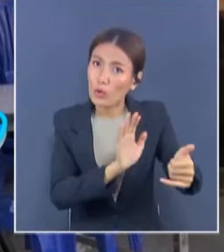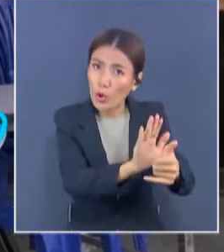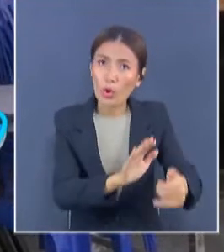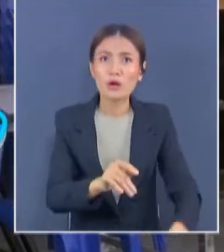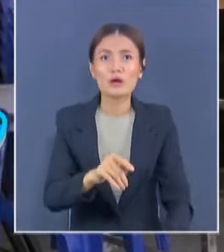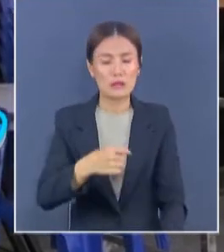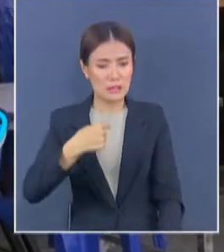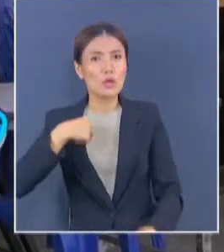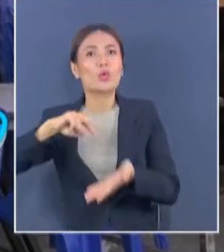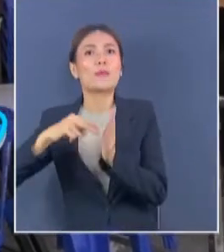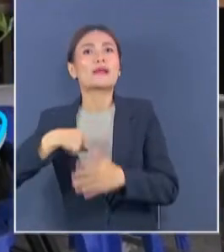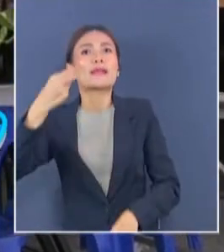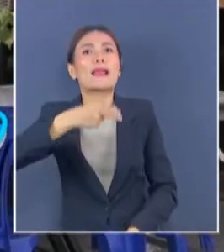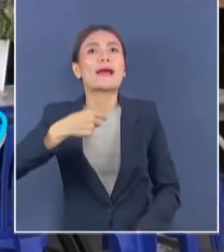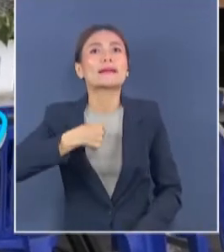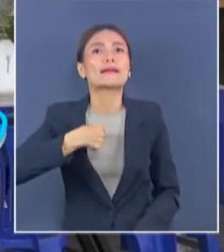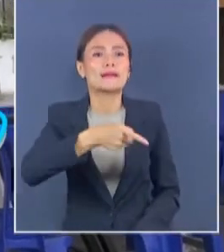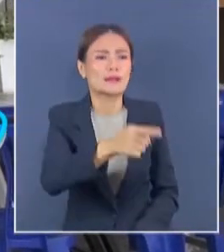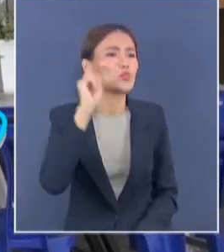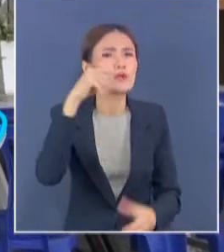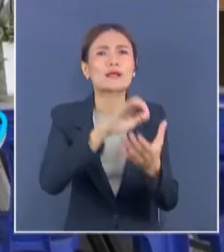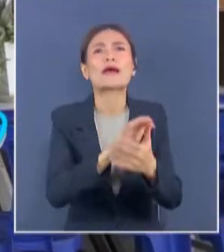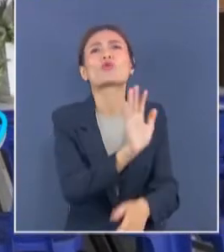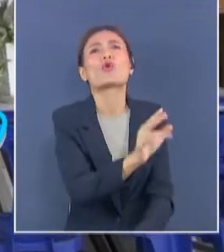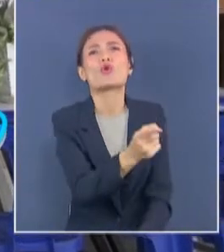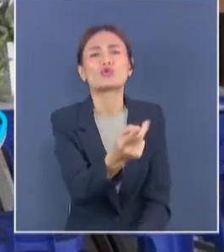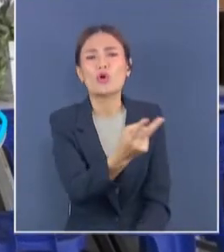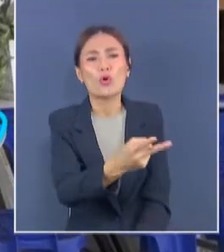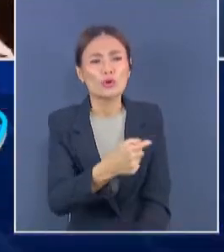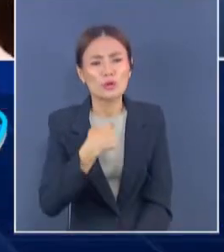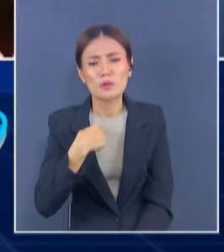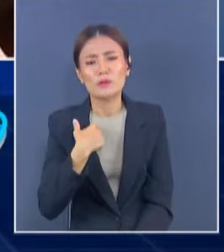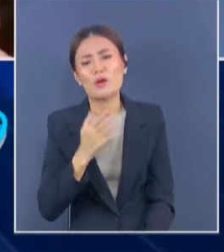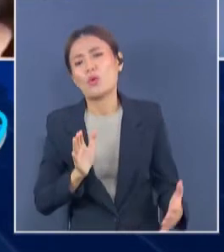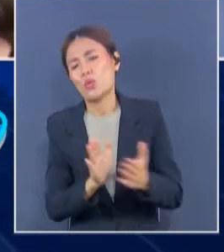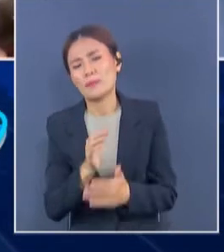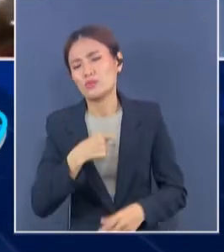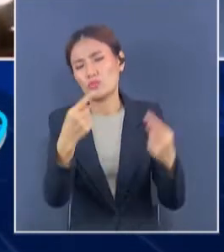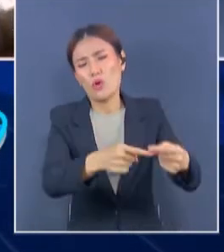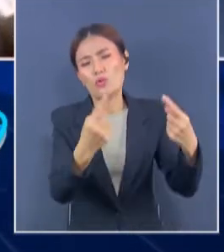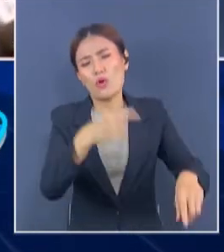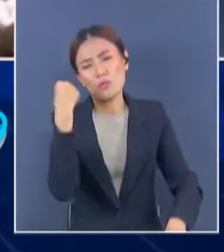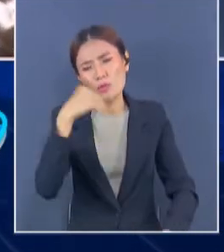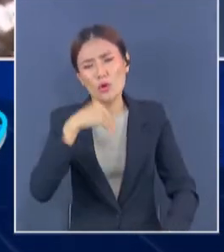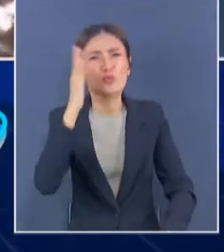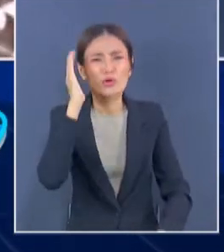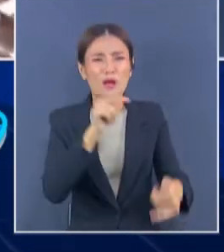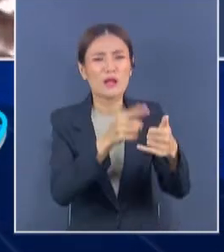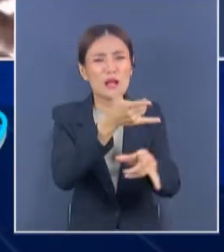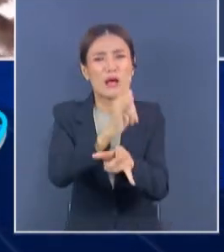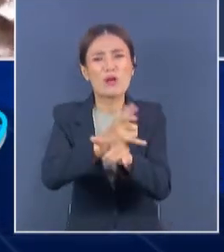มาอยู่กับหลานได้ยินเสียงทะเลาะกันทุกวี่ทุกวันจนรำคาญเท่าที่เห็นส่วนใหญ่เนี่ยเดี๋ยวจะเมาสุราตลอดเวลา